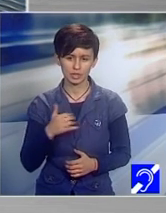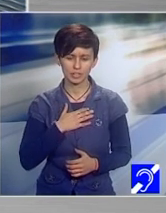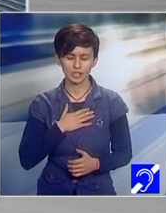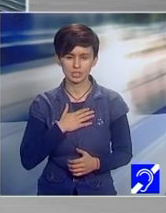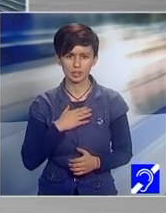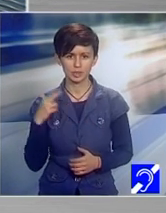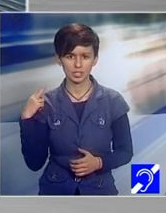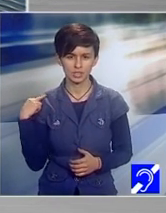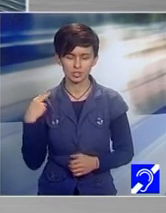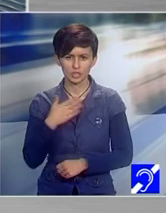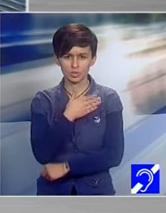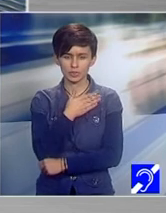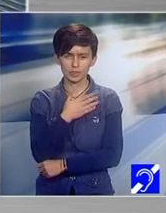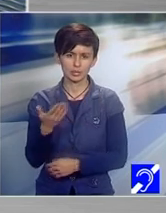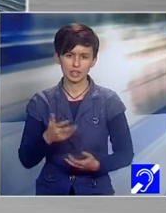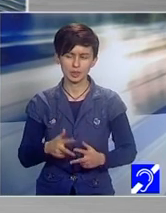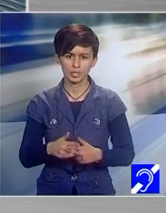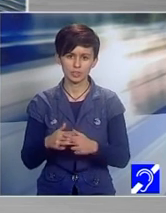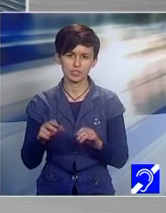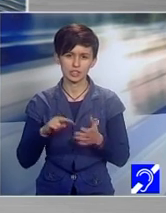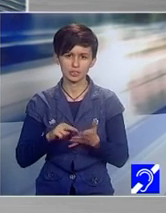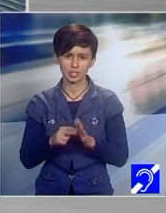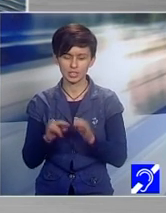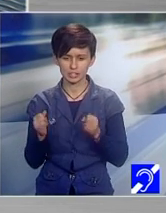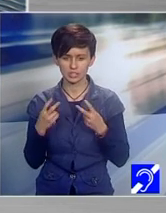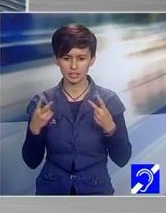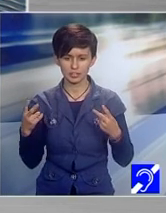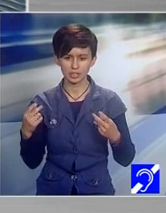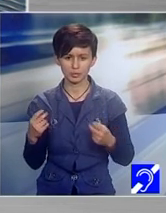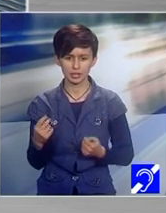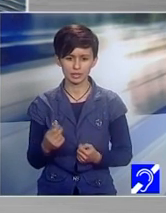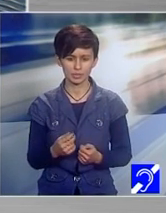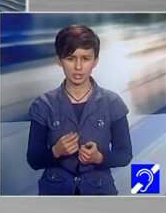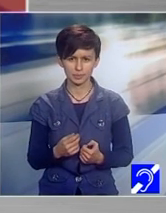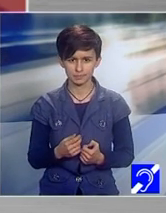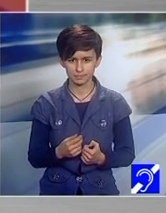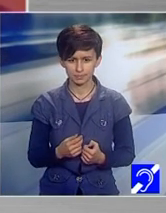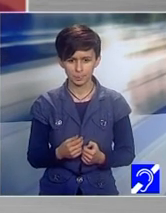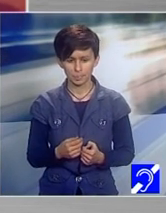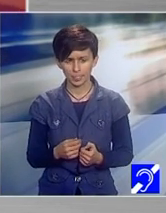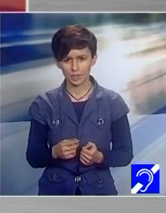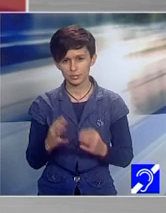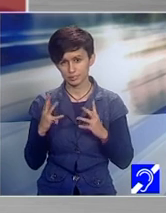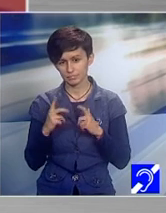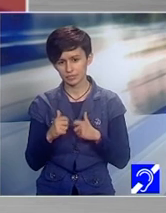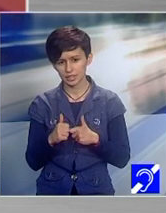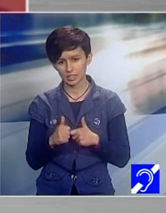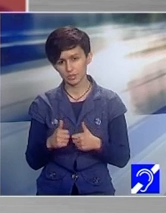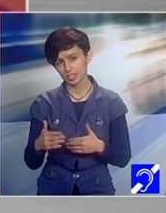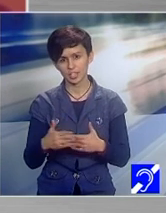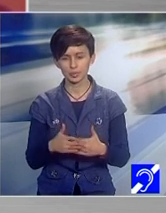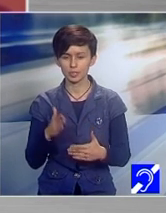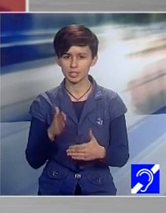patronul firmei care m-a ajutat să organizez evenimentul cu, să spun așa, socotelile aproape de finalizare.